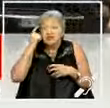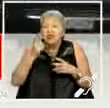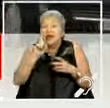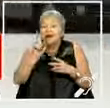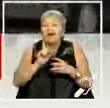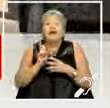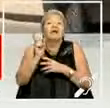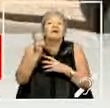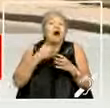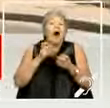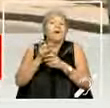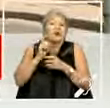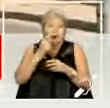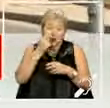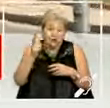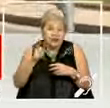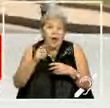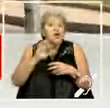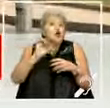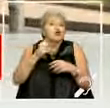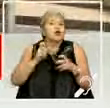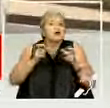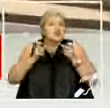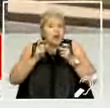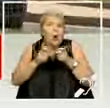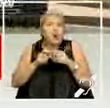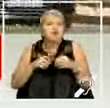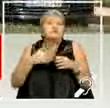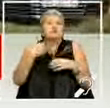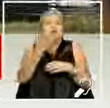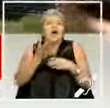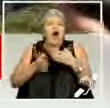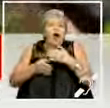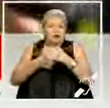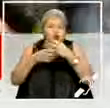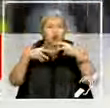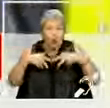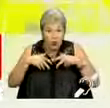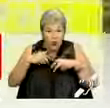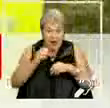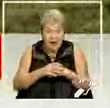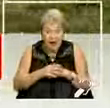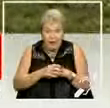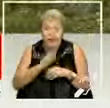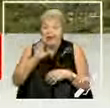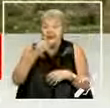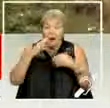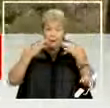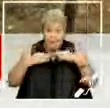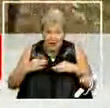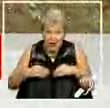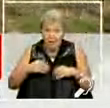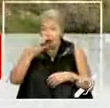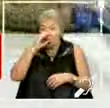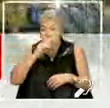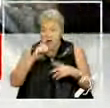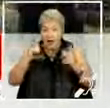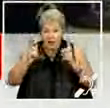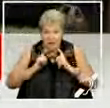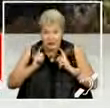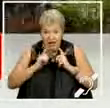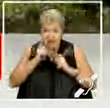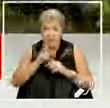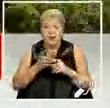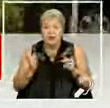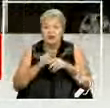militar Ucrainei. Noul executiv, în schimb, promite vânzări directe de armament Kievului. Între timp și Parlamentul de la Sofia este așteptat